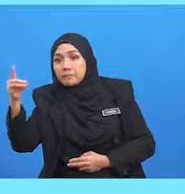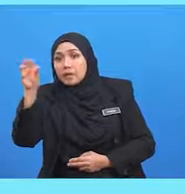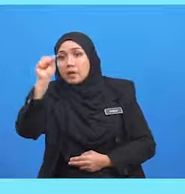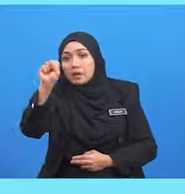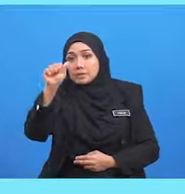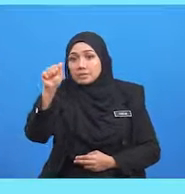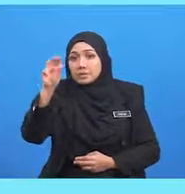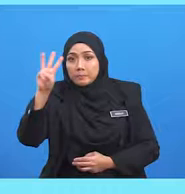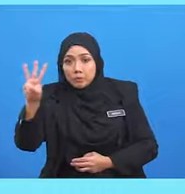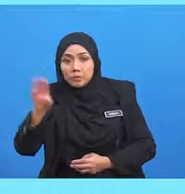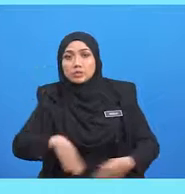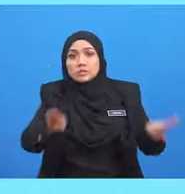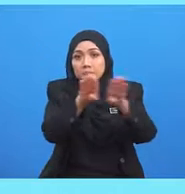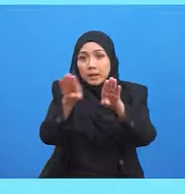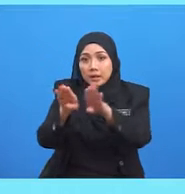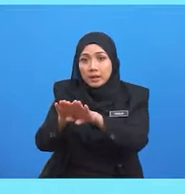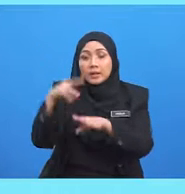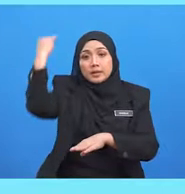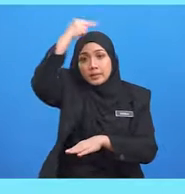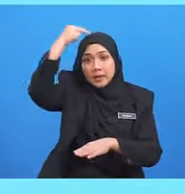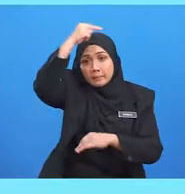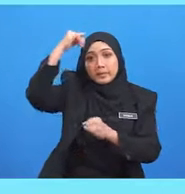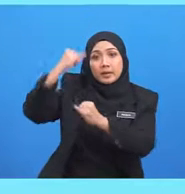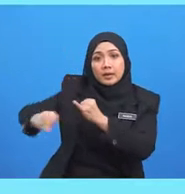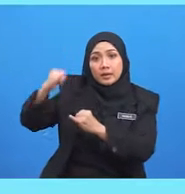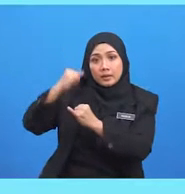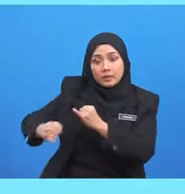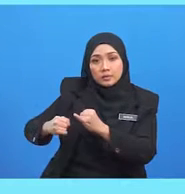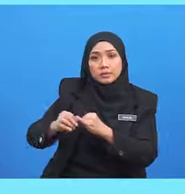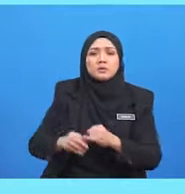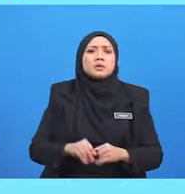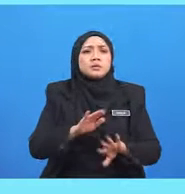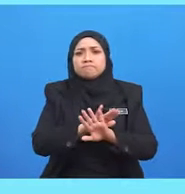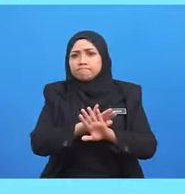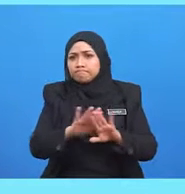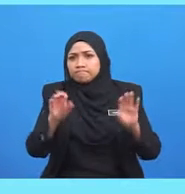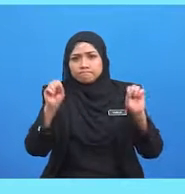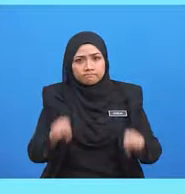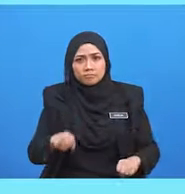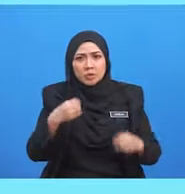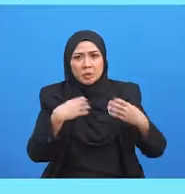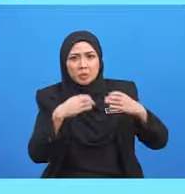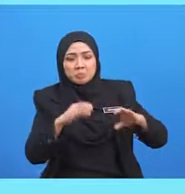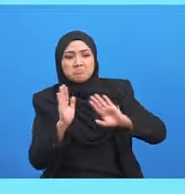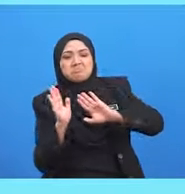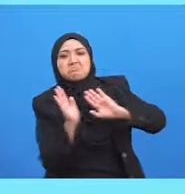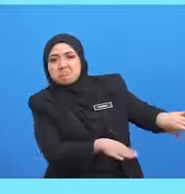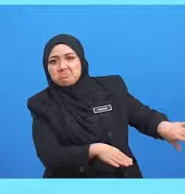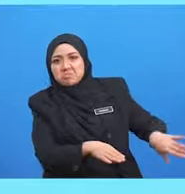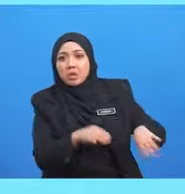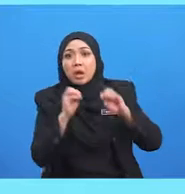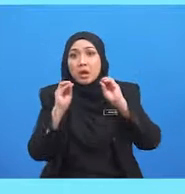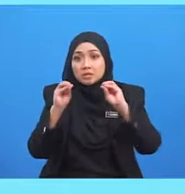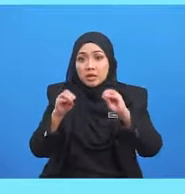khatimul anbiya, iaitu sebagai nabi yang terakhir. Jangan cuba-cuba menolak ajaran yang telah